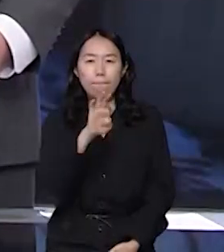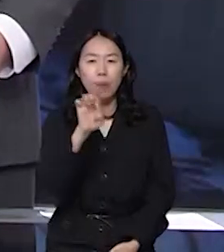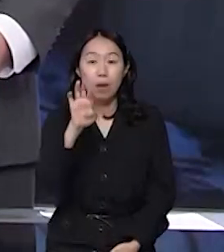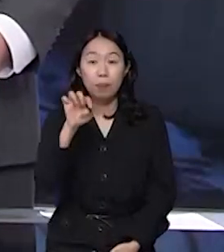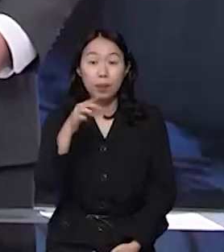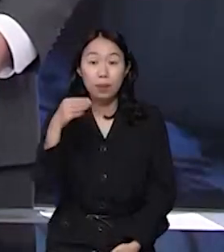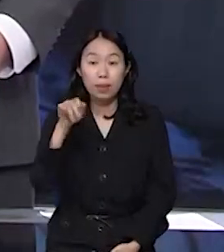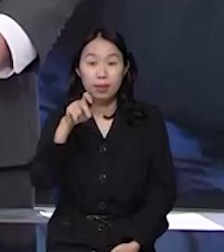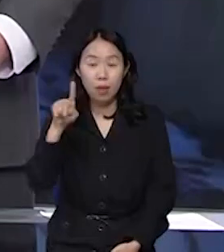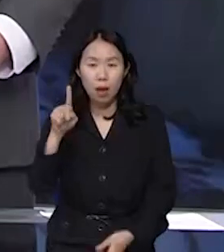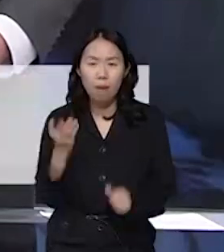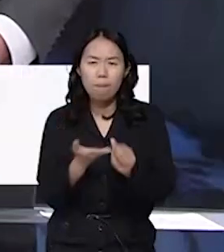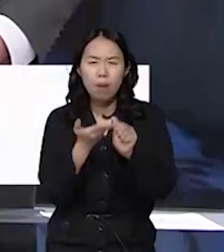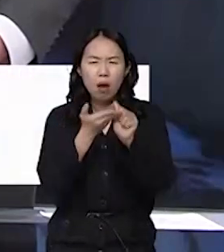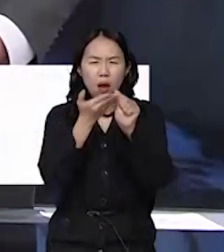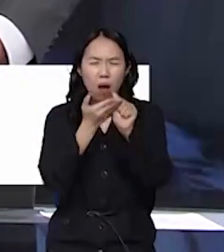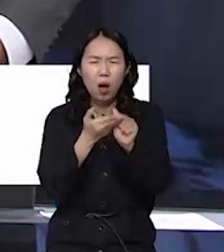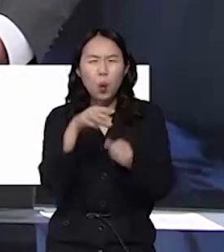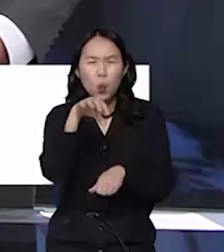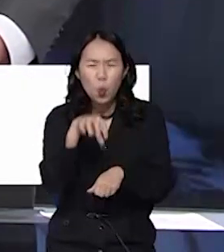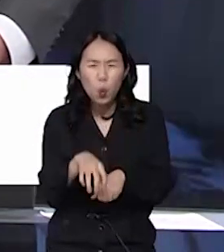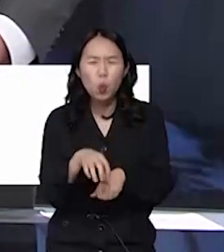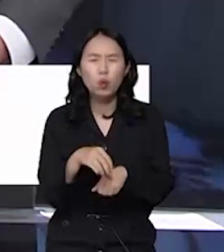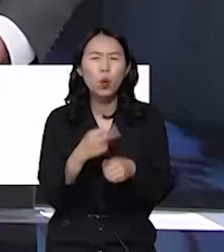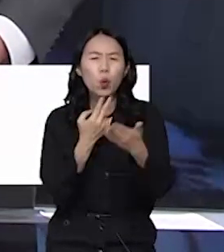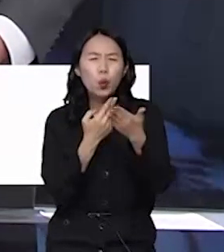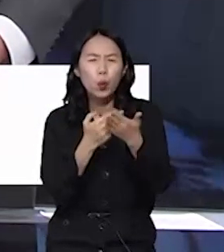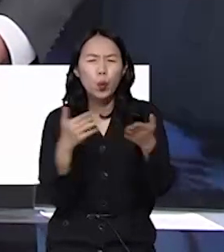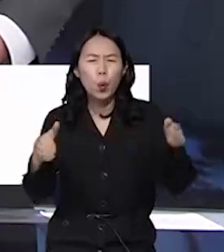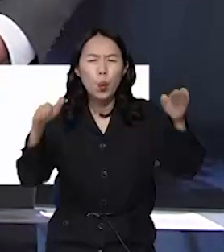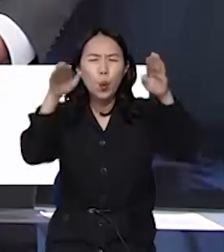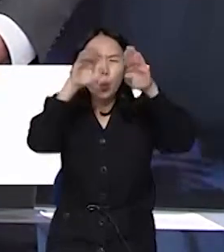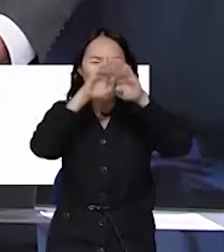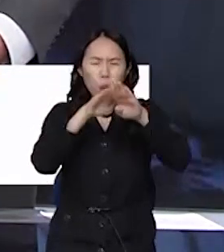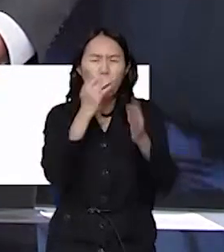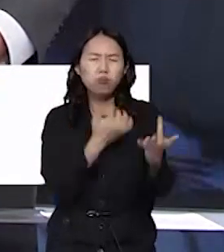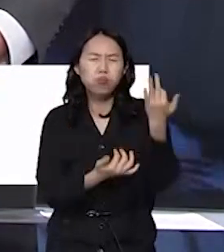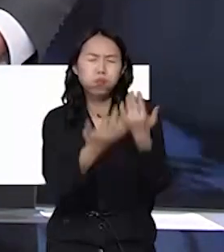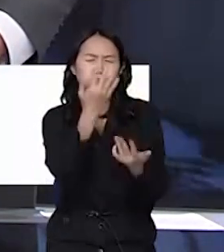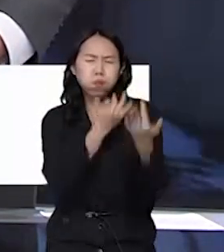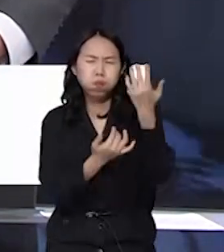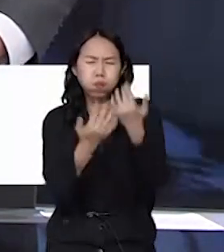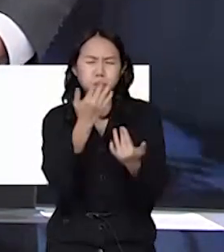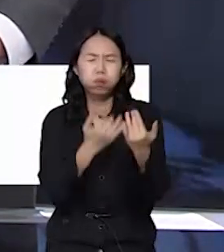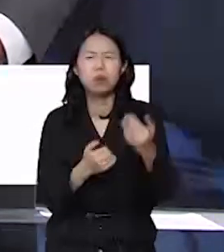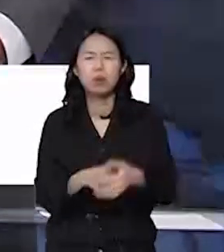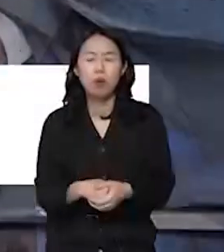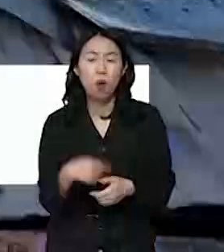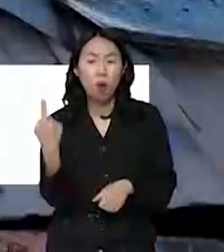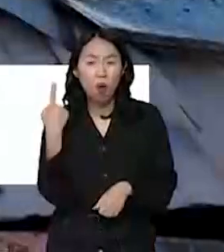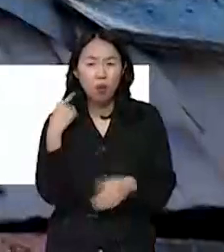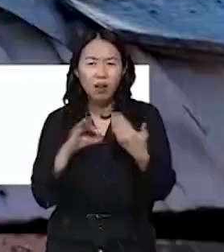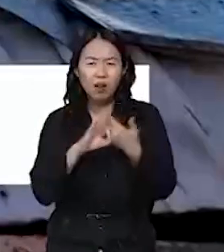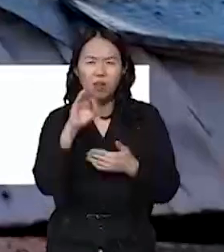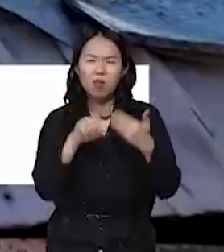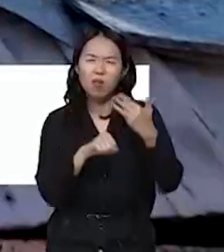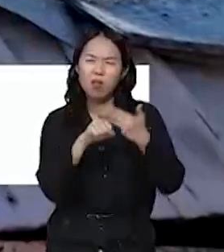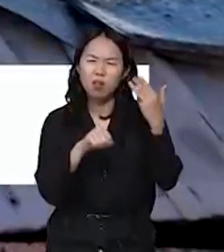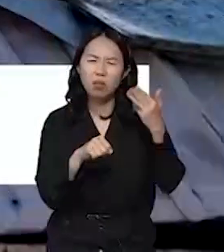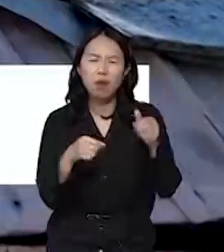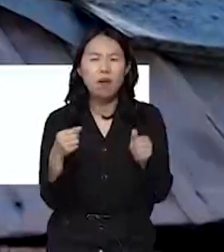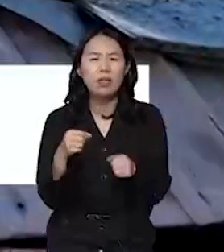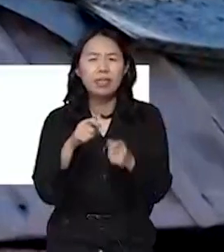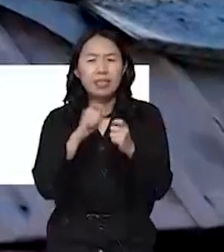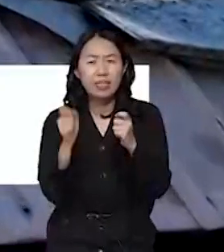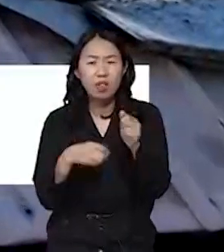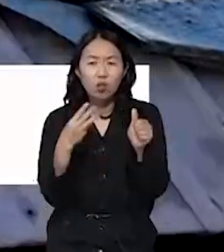파프리카 재배온실에서 불이 나 요리온실 일부가 탔고 파프리카 30여 톤이 탔습니다. 어제 아침 8시쯤 장성군 황룡면의